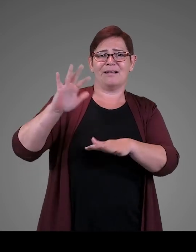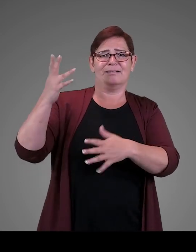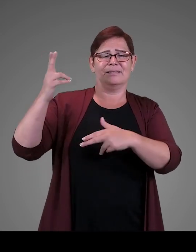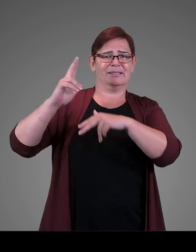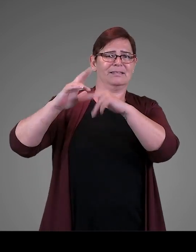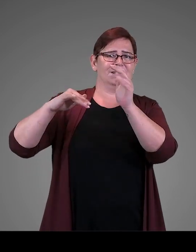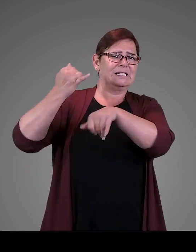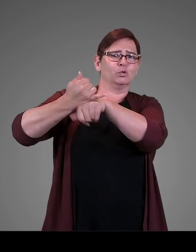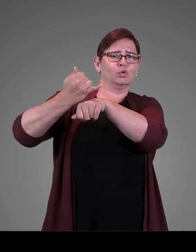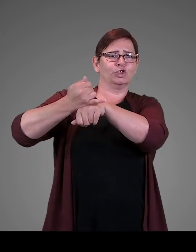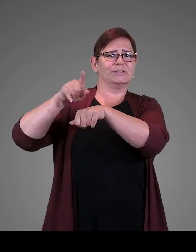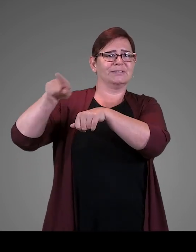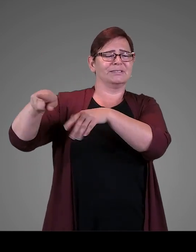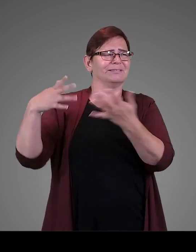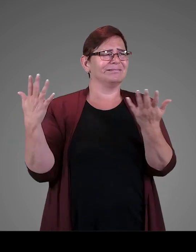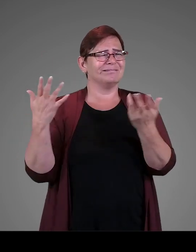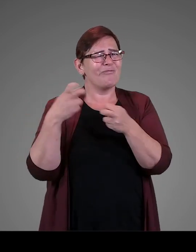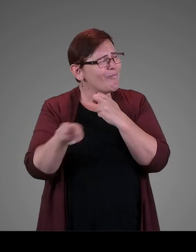rémunéré.